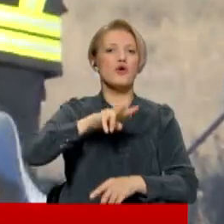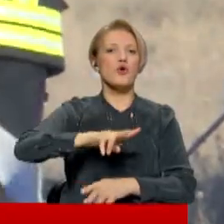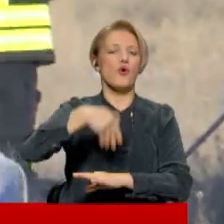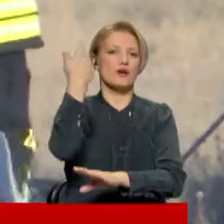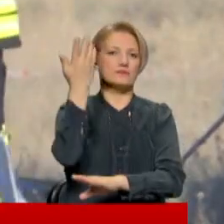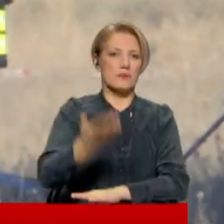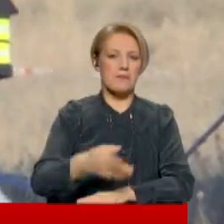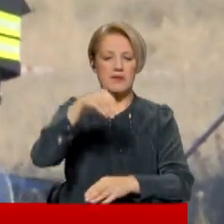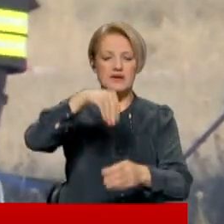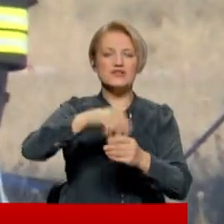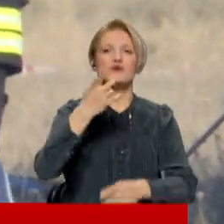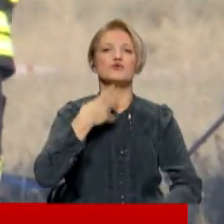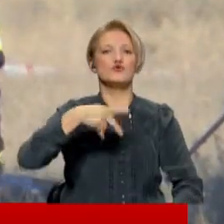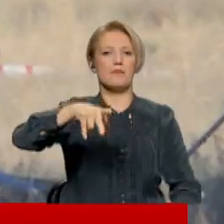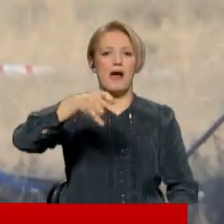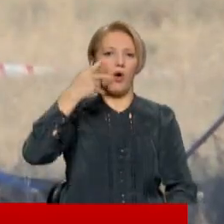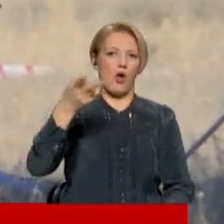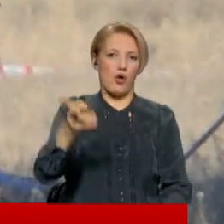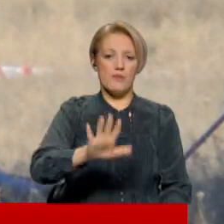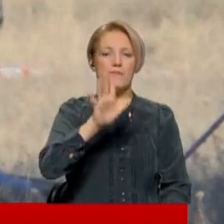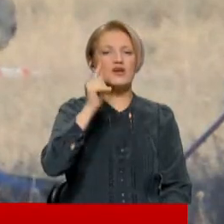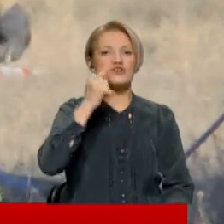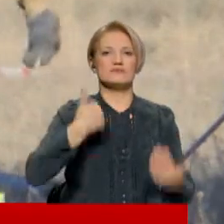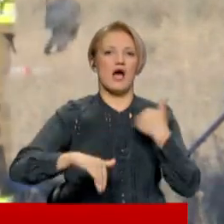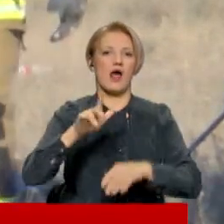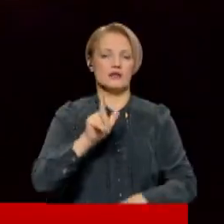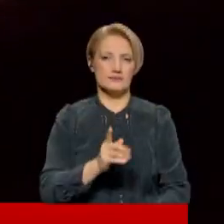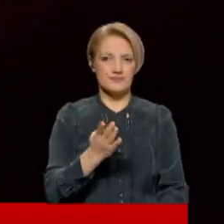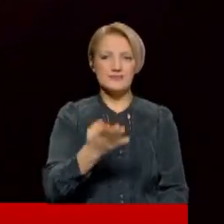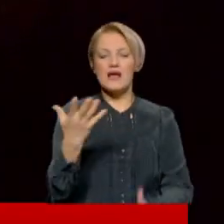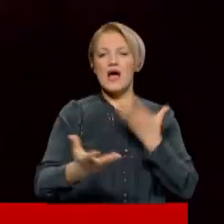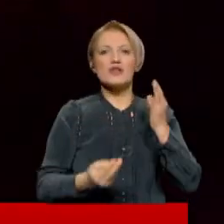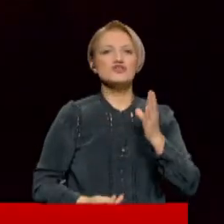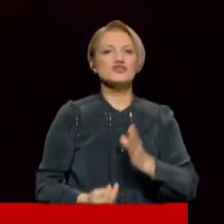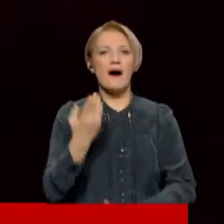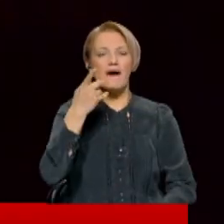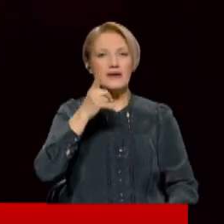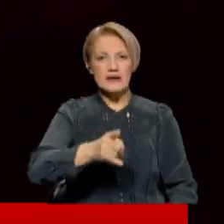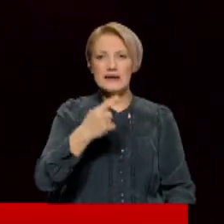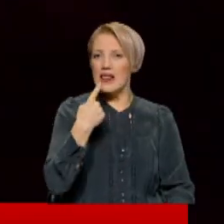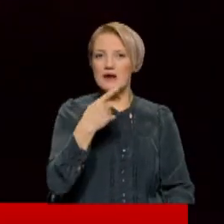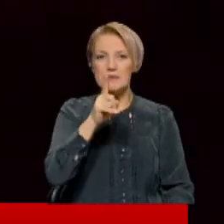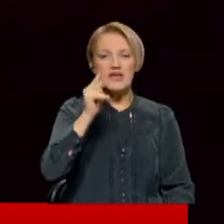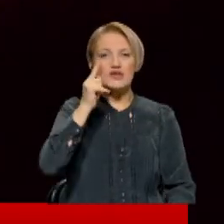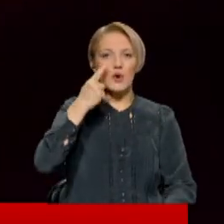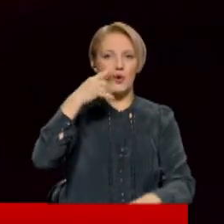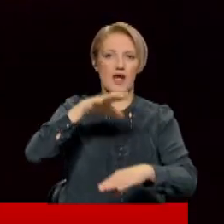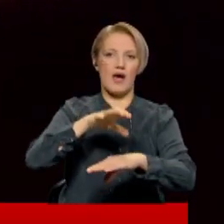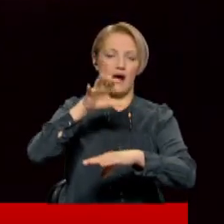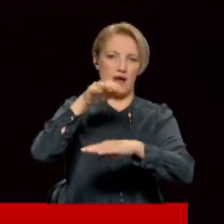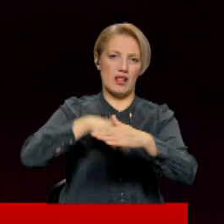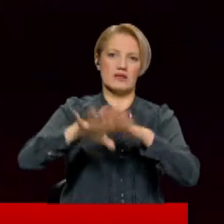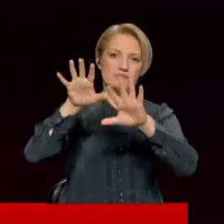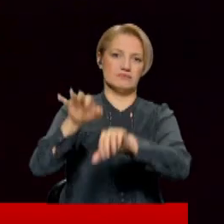düştü. İçindeki iki Rus personel öldü, 5 personel ise yaralandı. Yangını çıkardığı iddia edilen bir kişi ise gözaltına alındı.